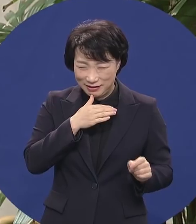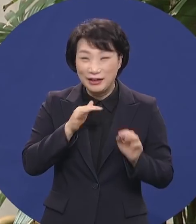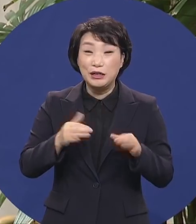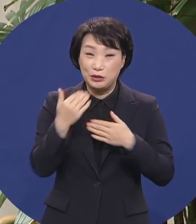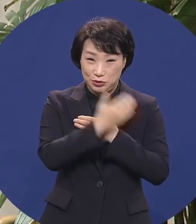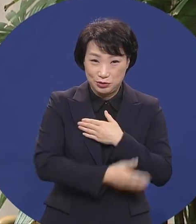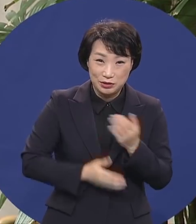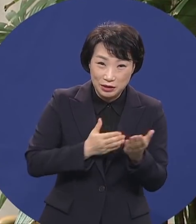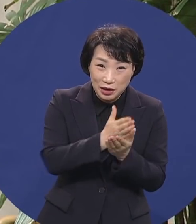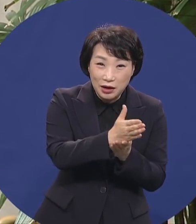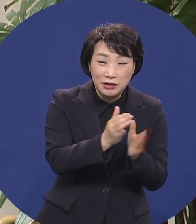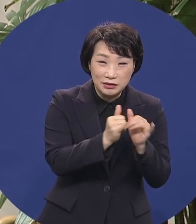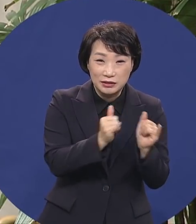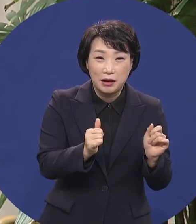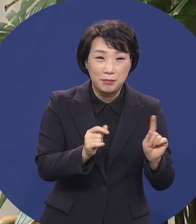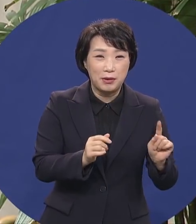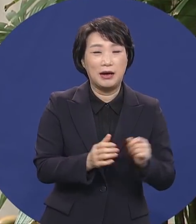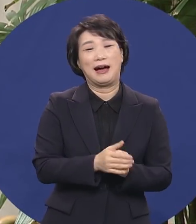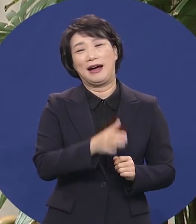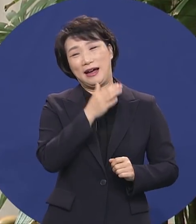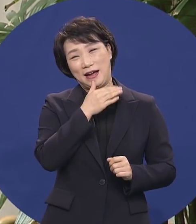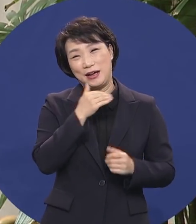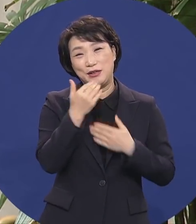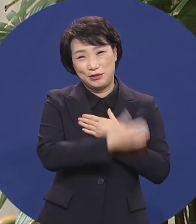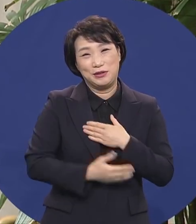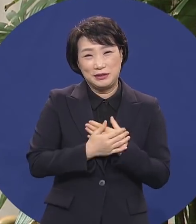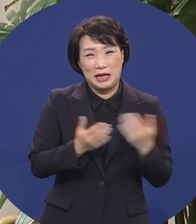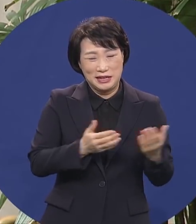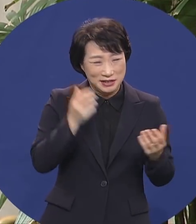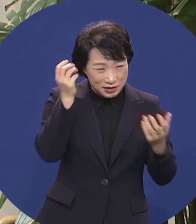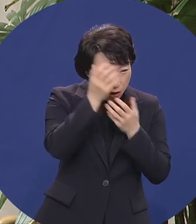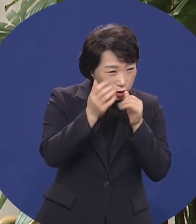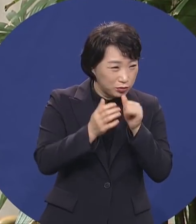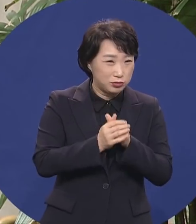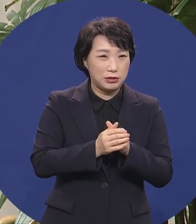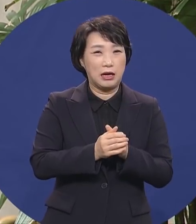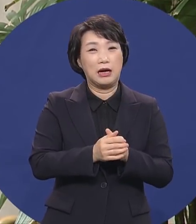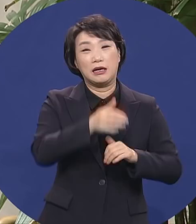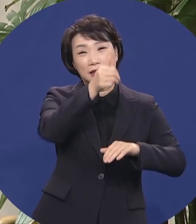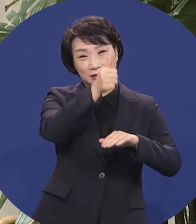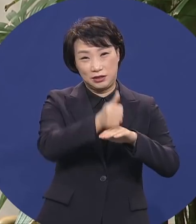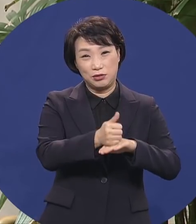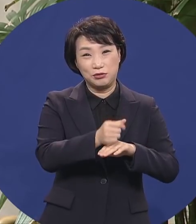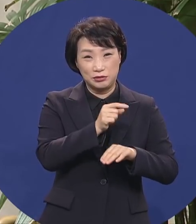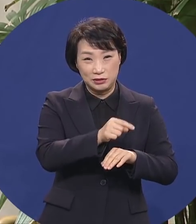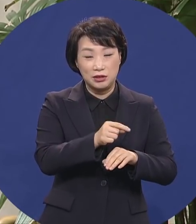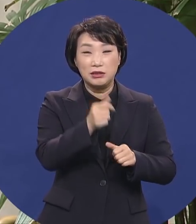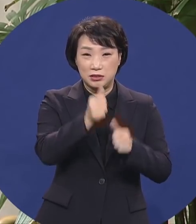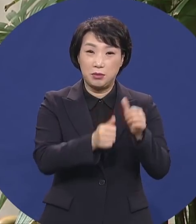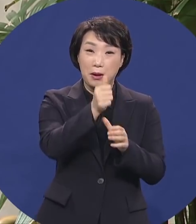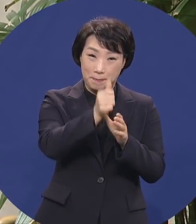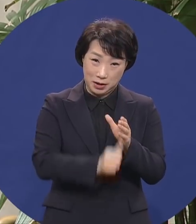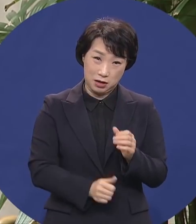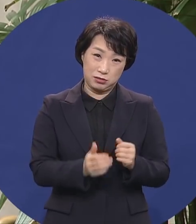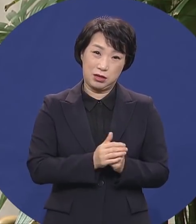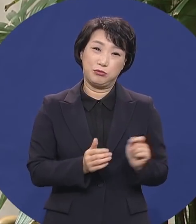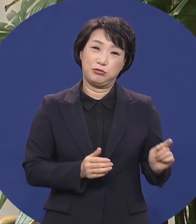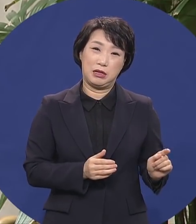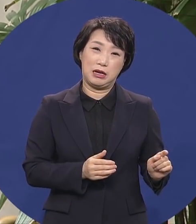육의 사람은 역시 육의 것을 열망하는데 결국은 시험 들어서